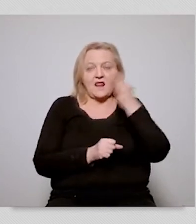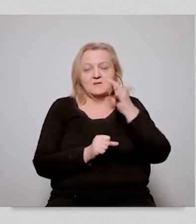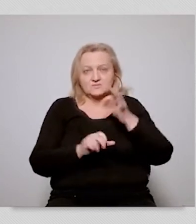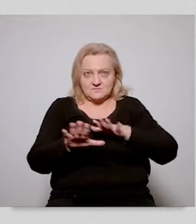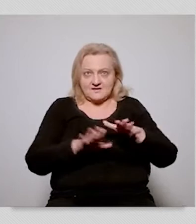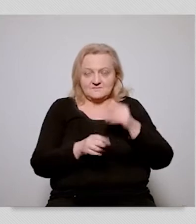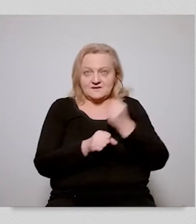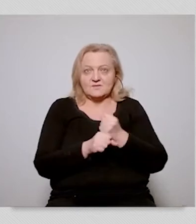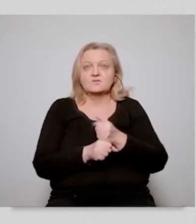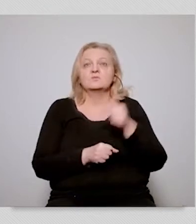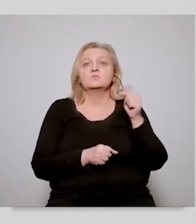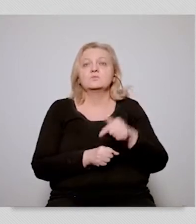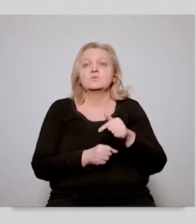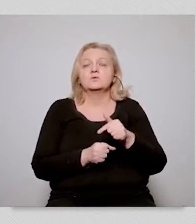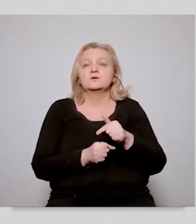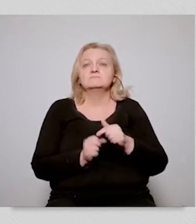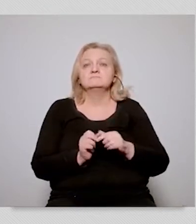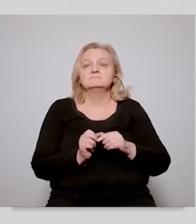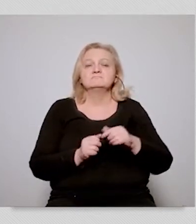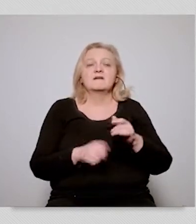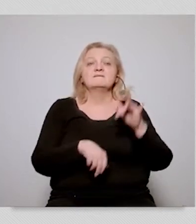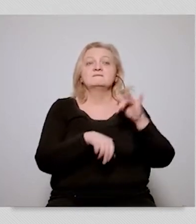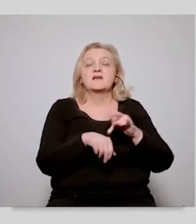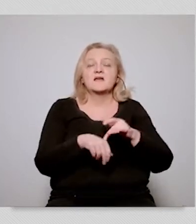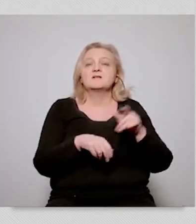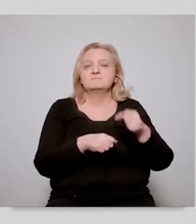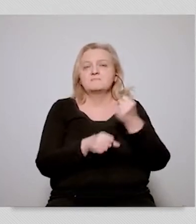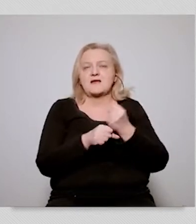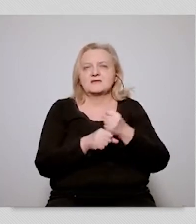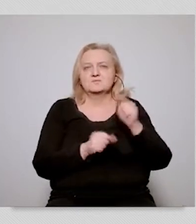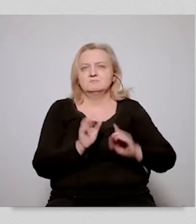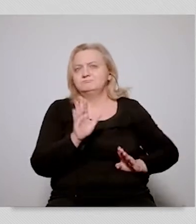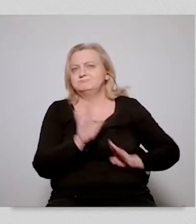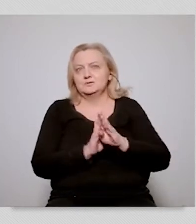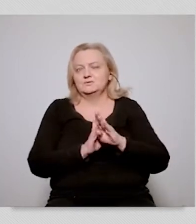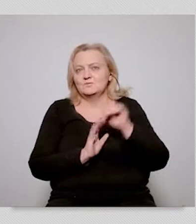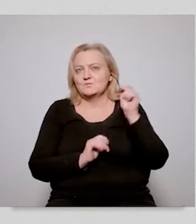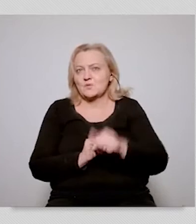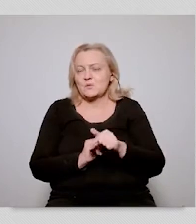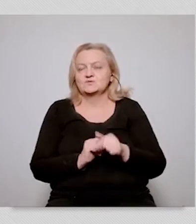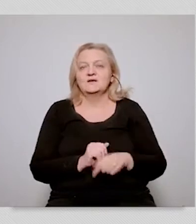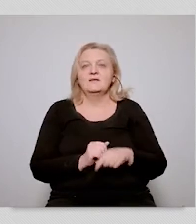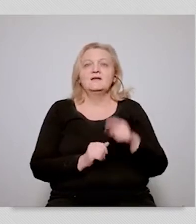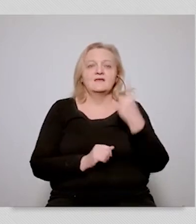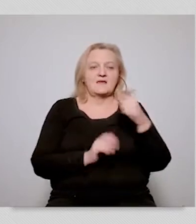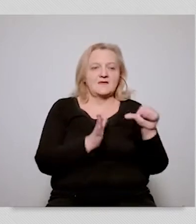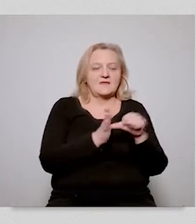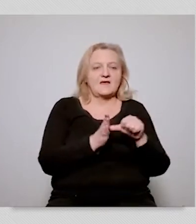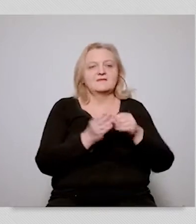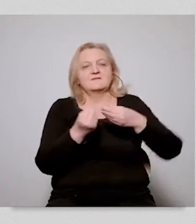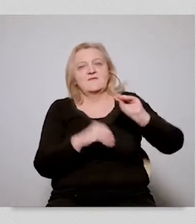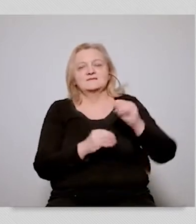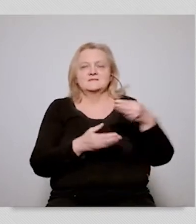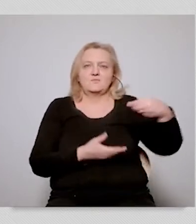miejscami pracy, to musiałby nastąpić skokowy wzrost wydajności pracy, tak żeby z jednego etatu dostawać więcej